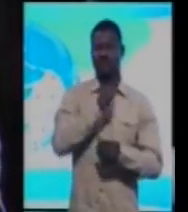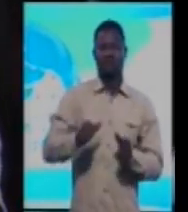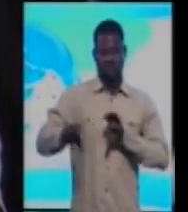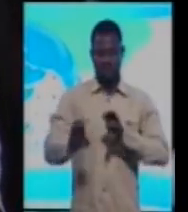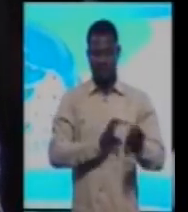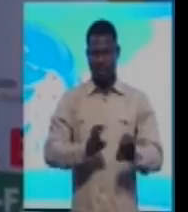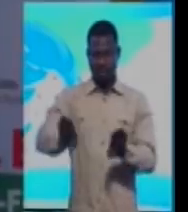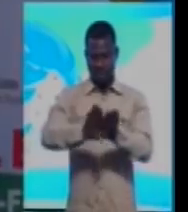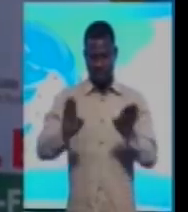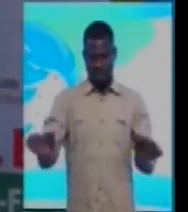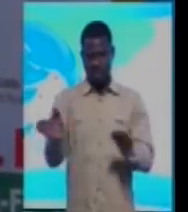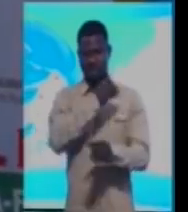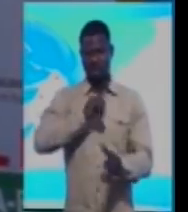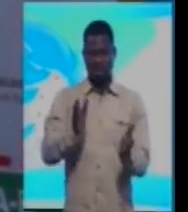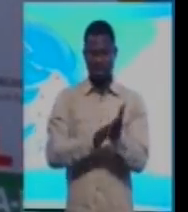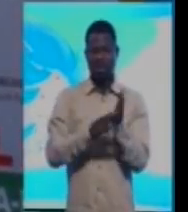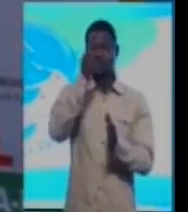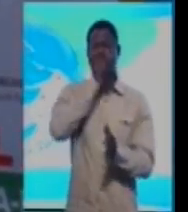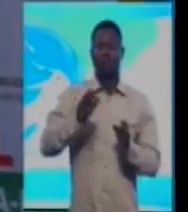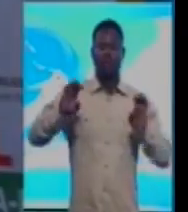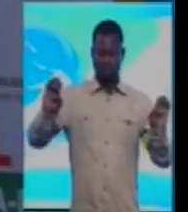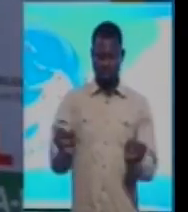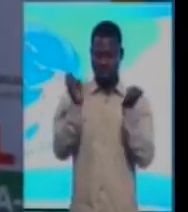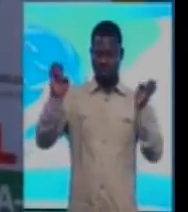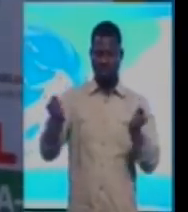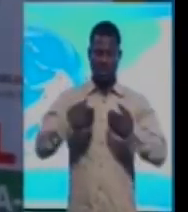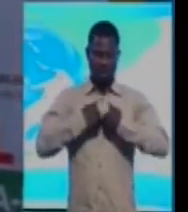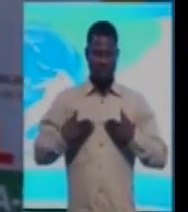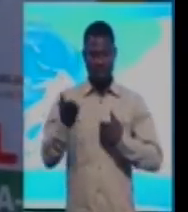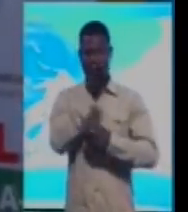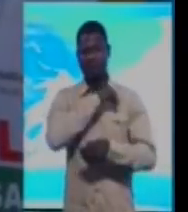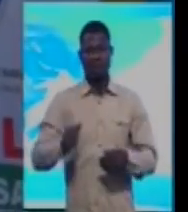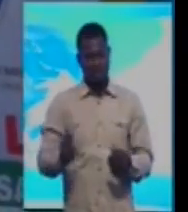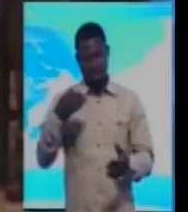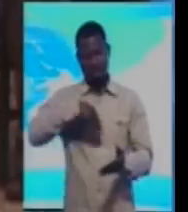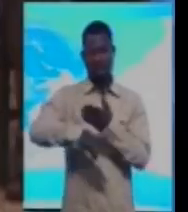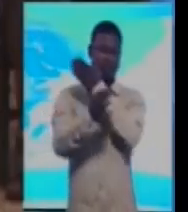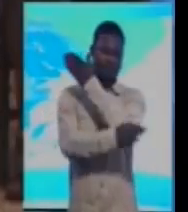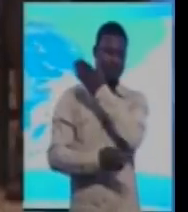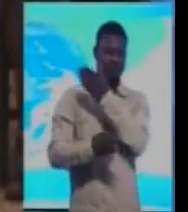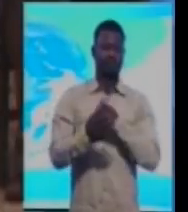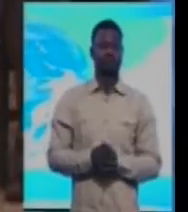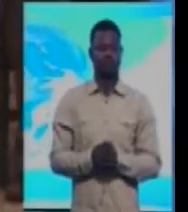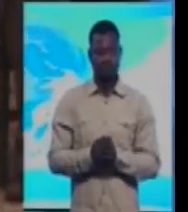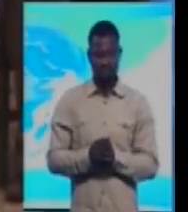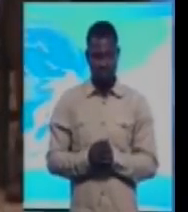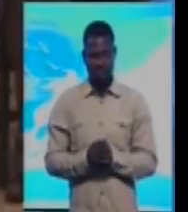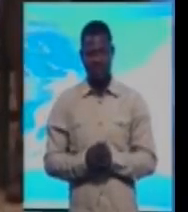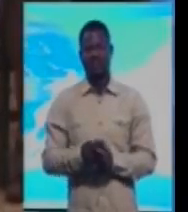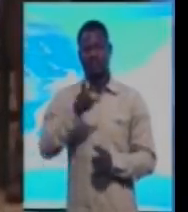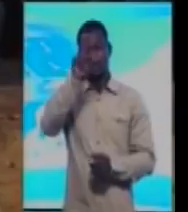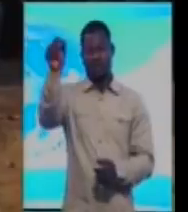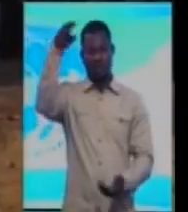à l'inauguration de l'école privée de l'élevage et de santé animale de Fada et Pesa. D'un coût d'environ 20